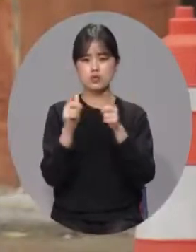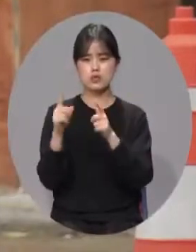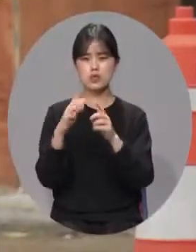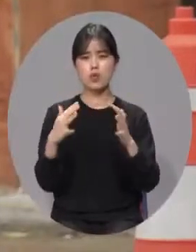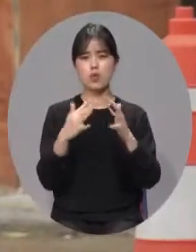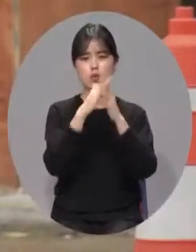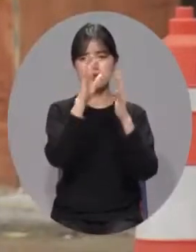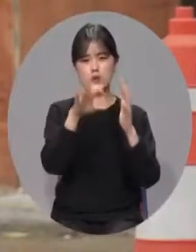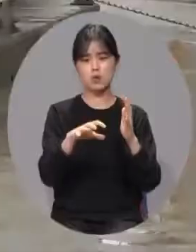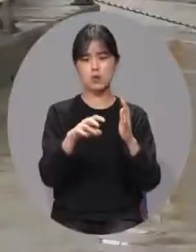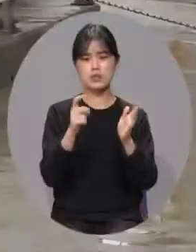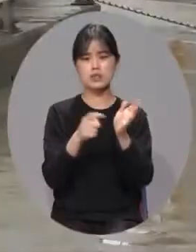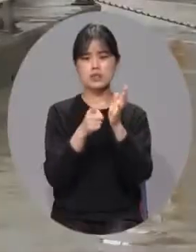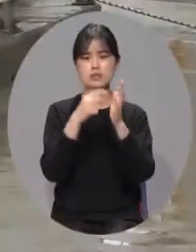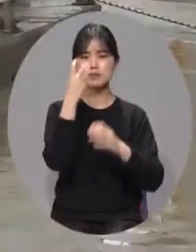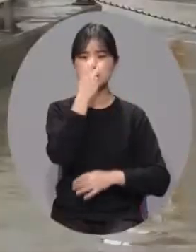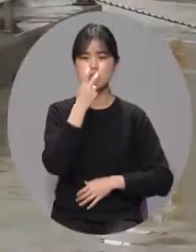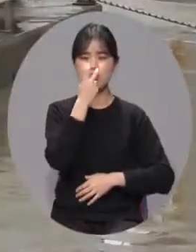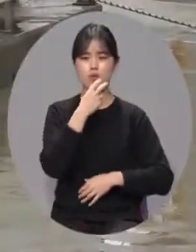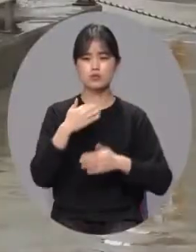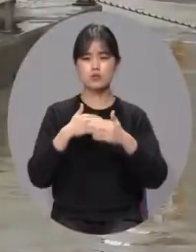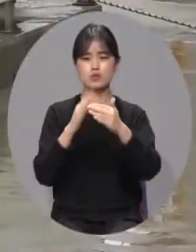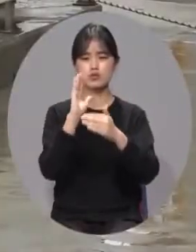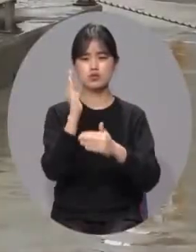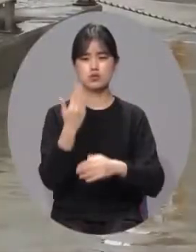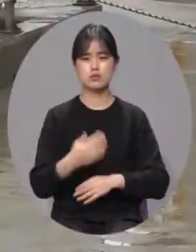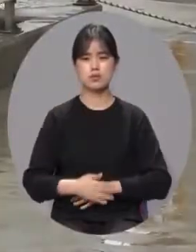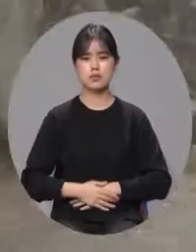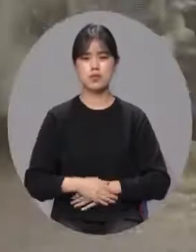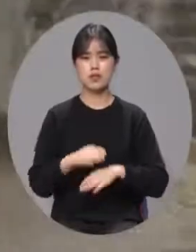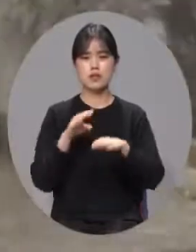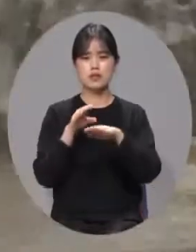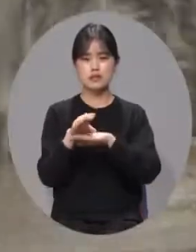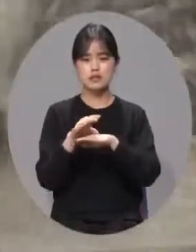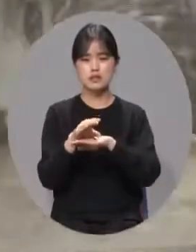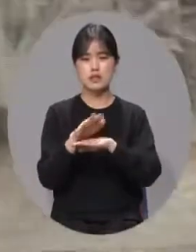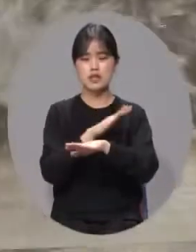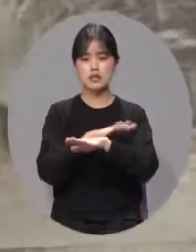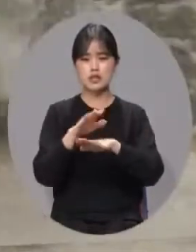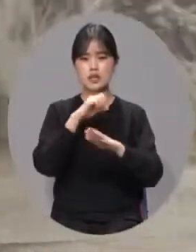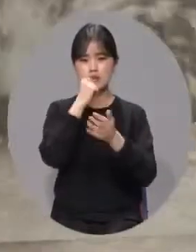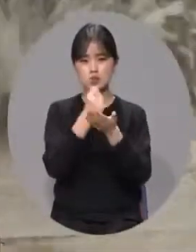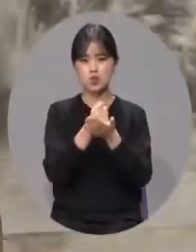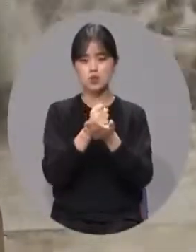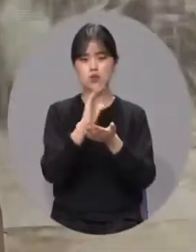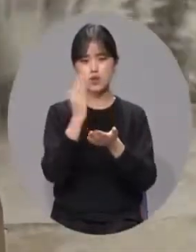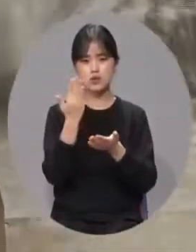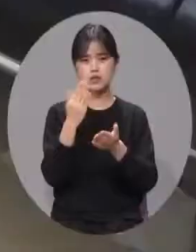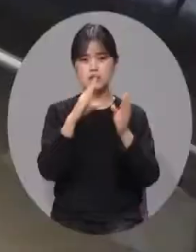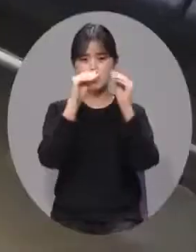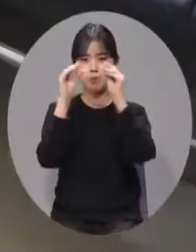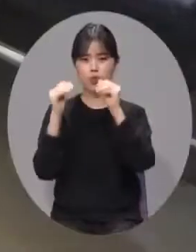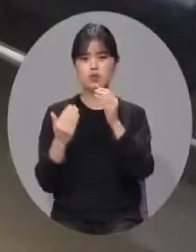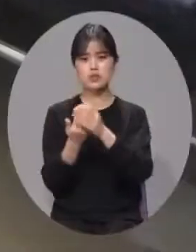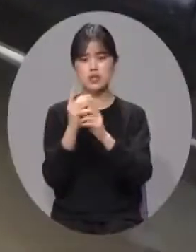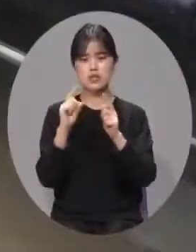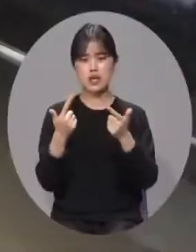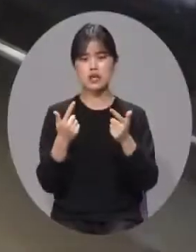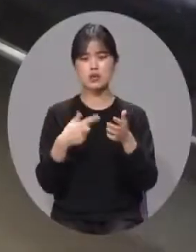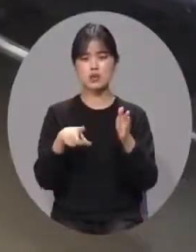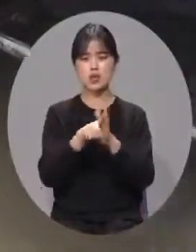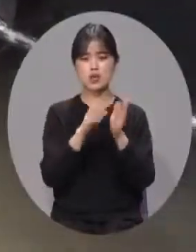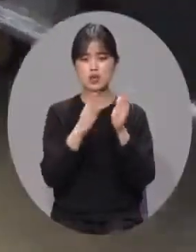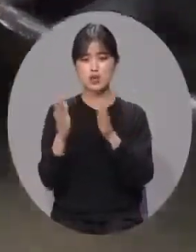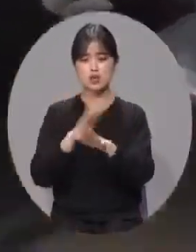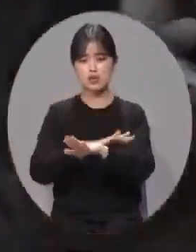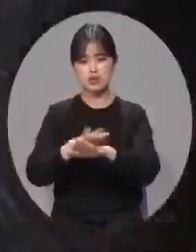공사장에서 긴급 점검을 벌였습니다. 차량 세륜 시설이 잘 작동하는지, 먼지가 일어나지 않도록 정리를 잘